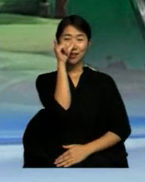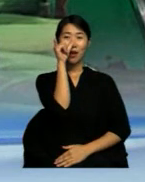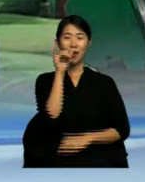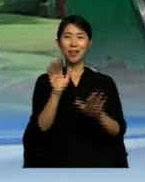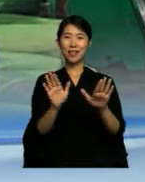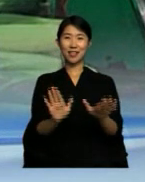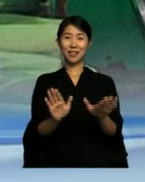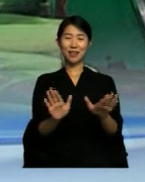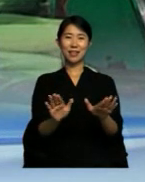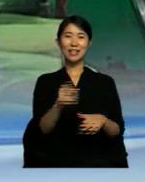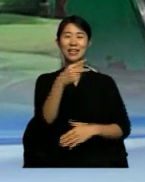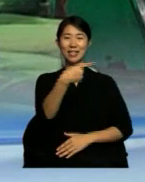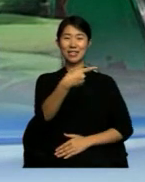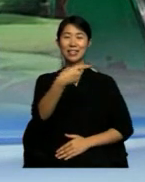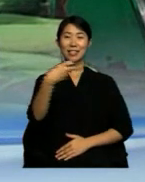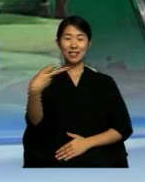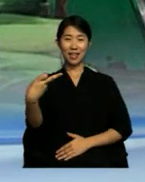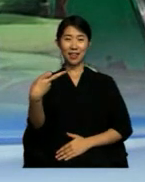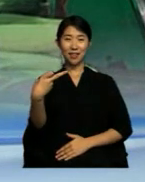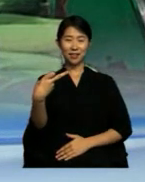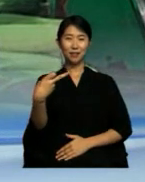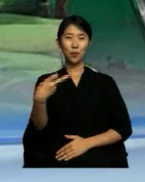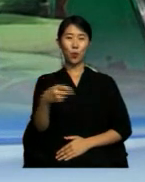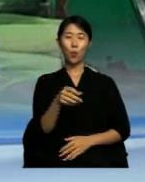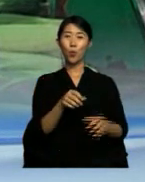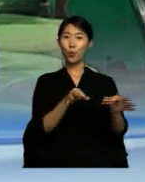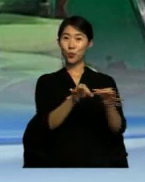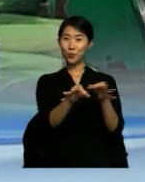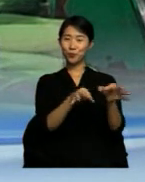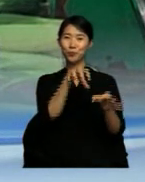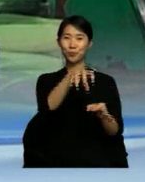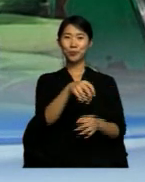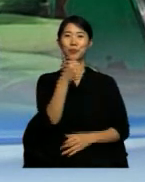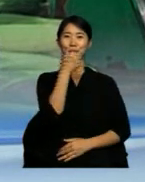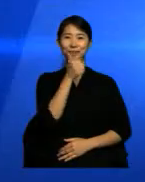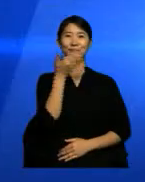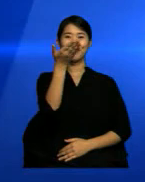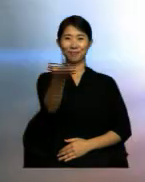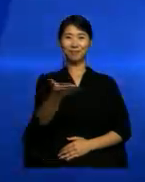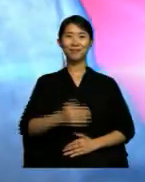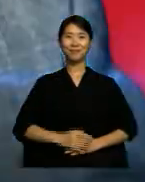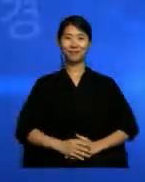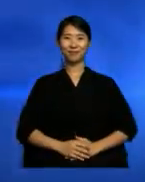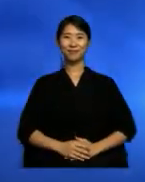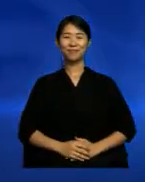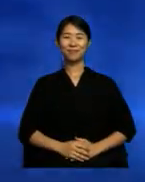이번 시간에는 일산 민속 오일장을 소개합니다. 이상범 기자입니다.